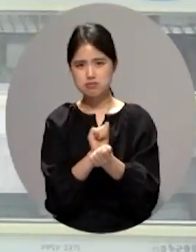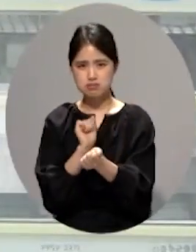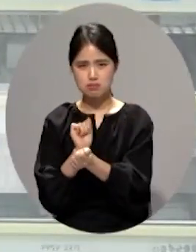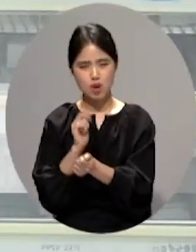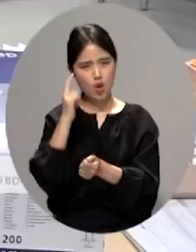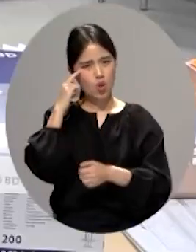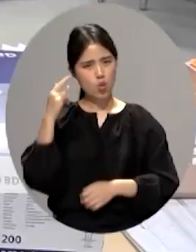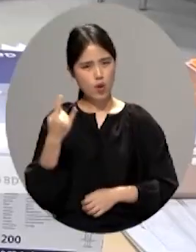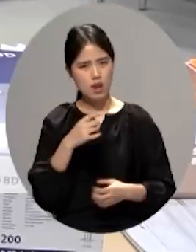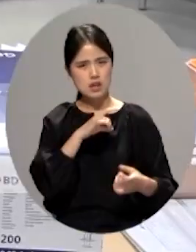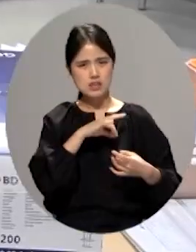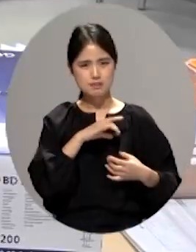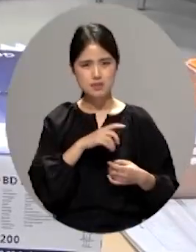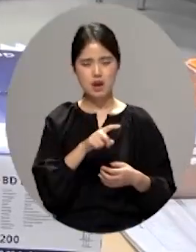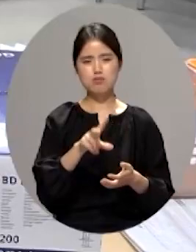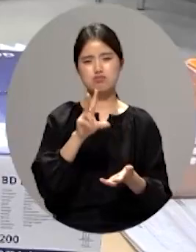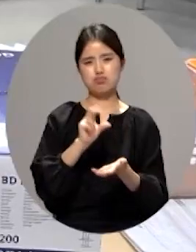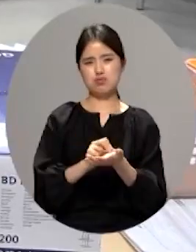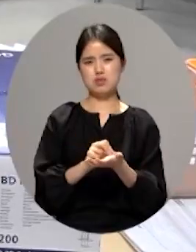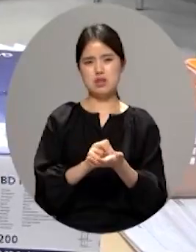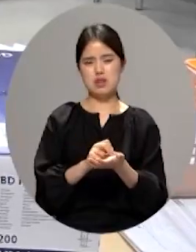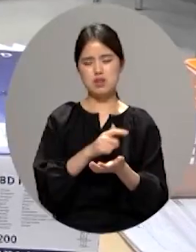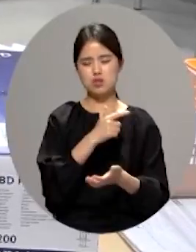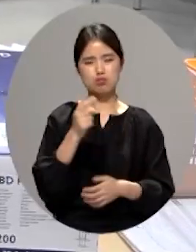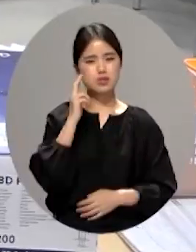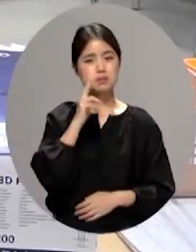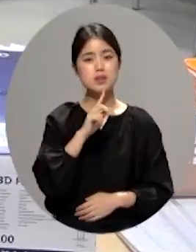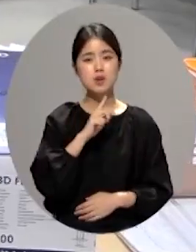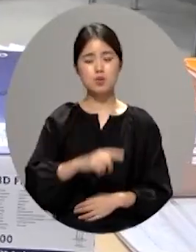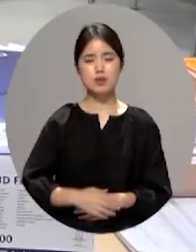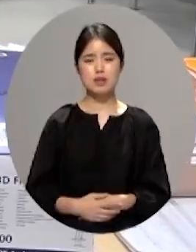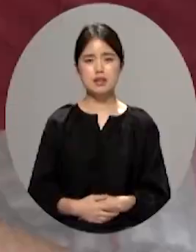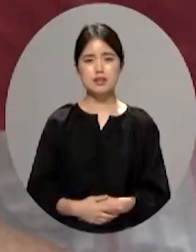뇌수막염 신내막염은 치명률이 매우 높습니다